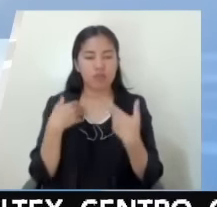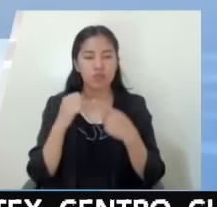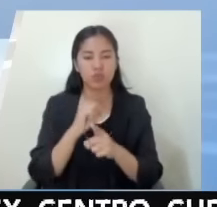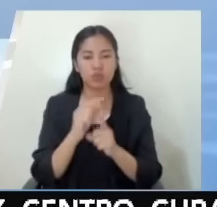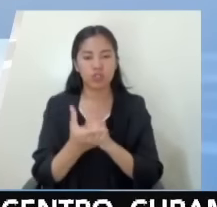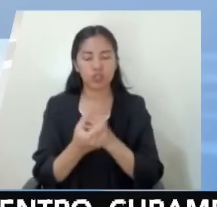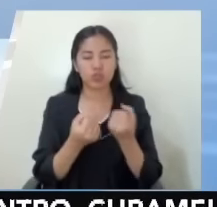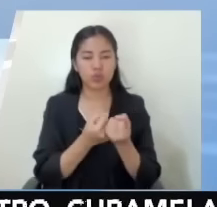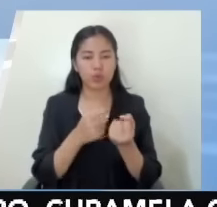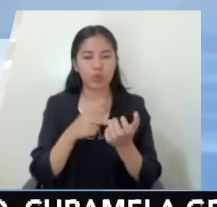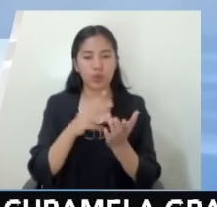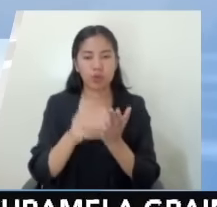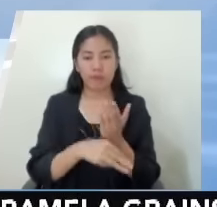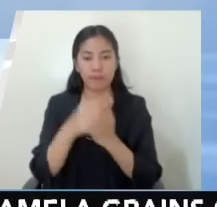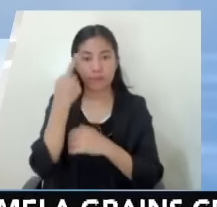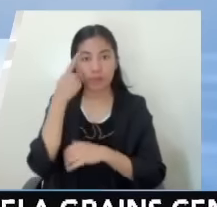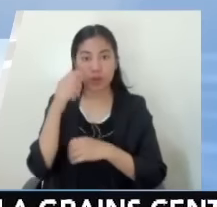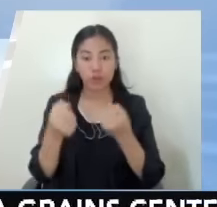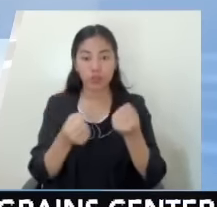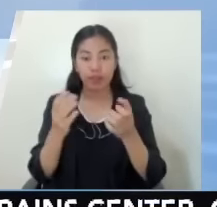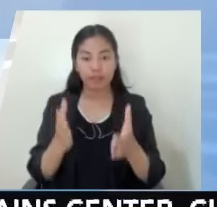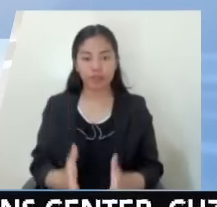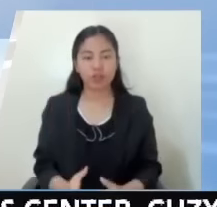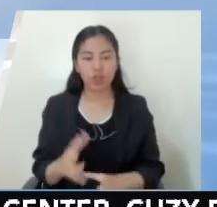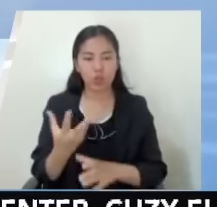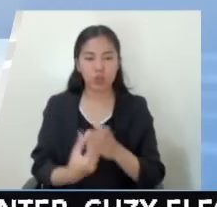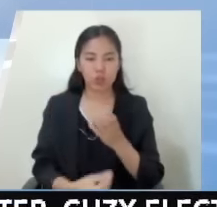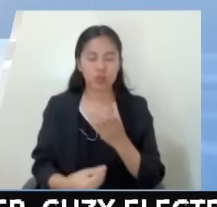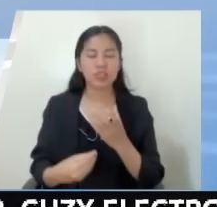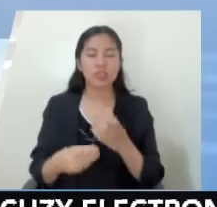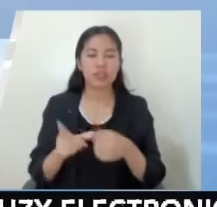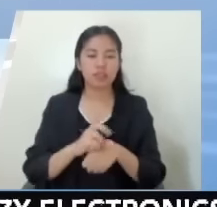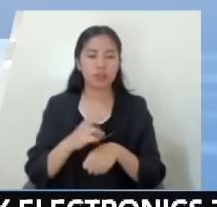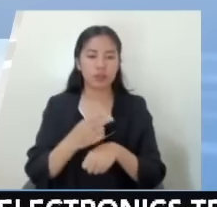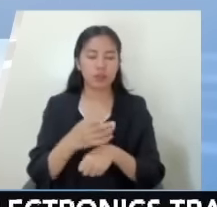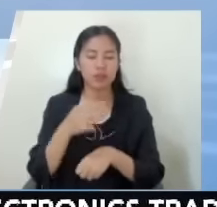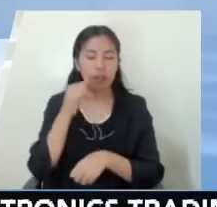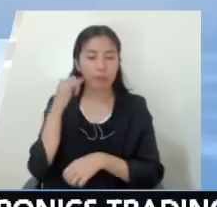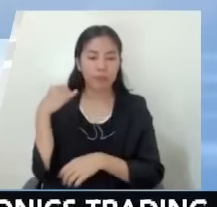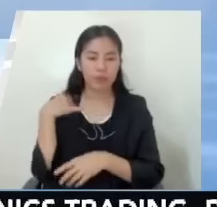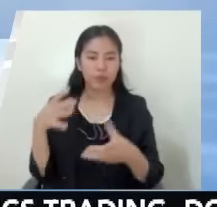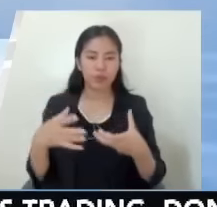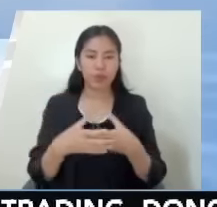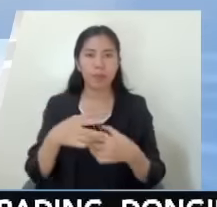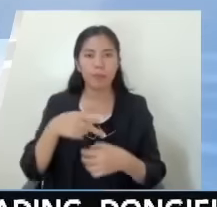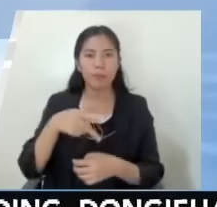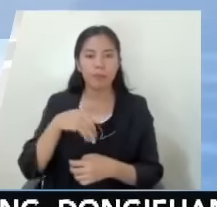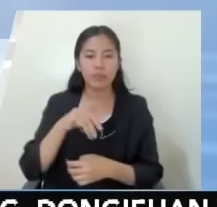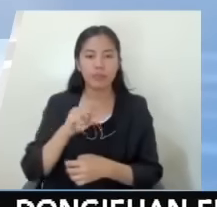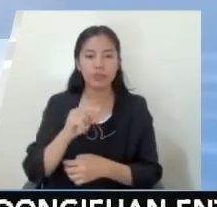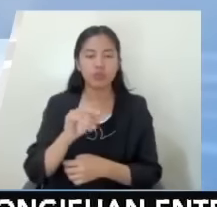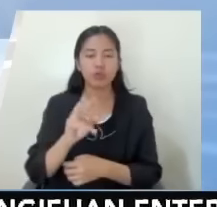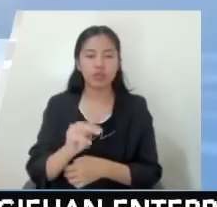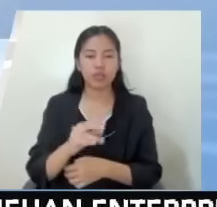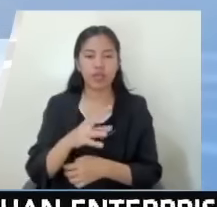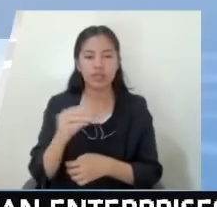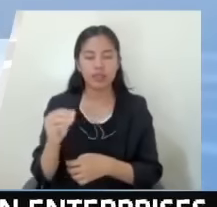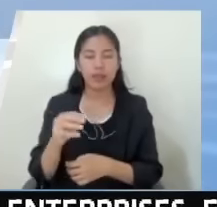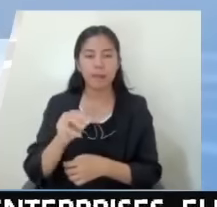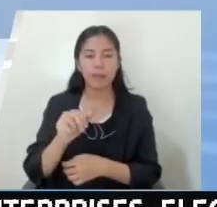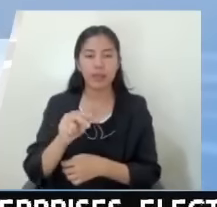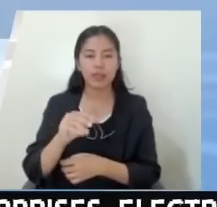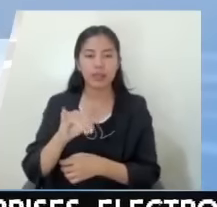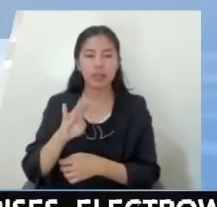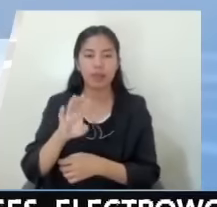na mawawalan ng kabuhayan. Kahapon, kinalampag ng mga grupong Piston at Manibela ang Korte Suprema para maglabas ng